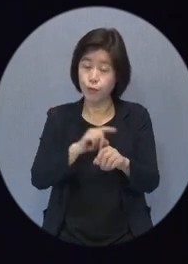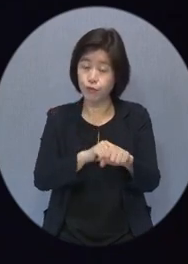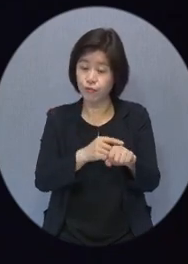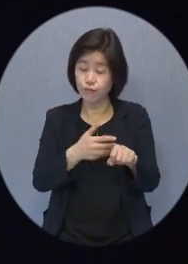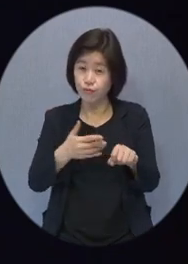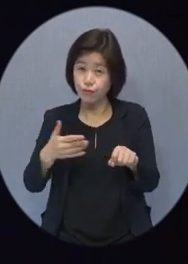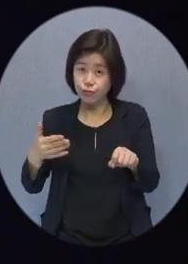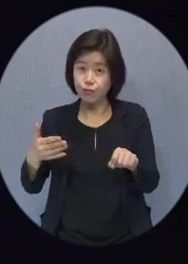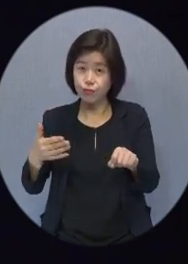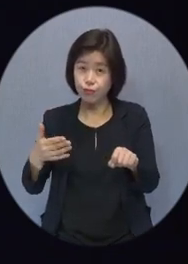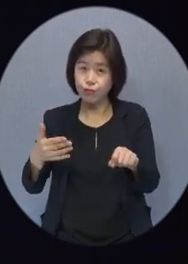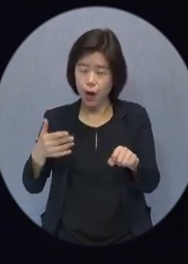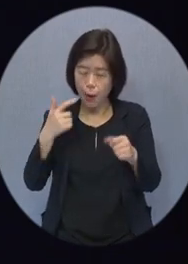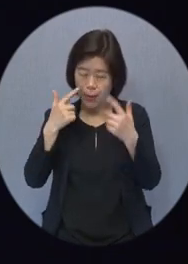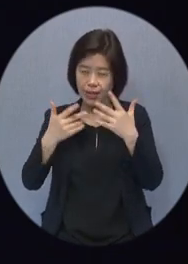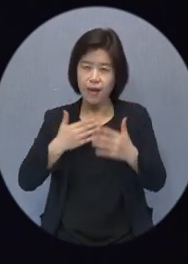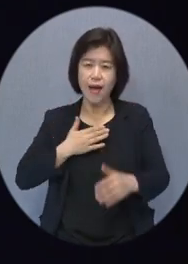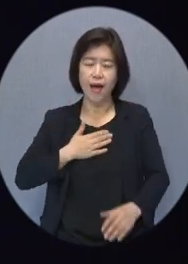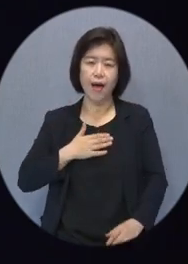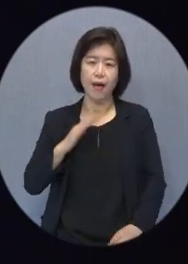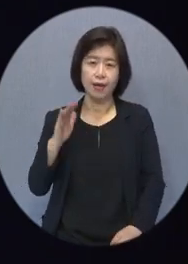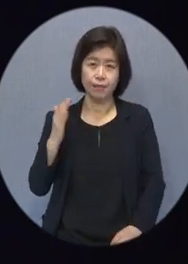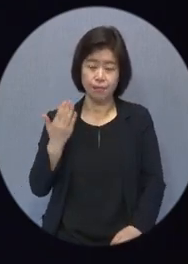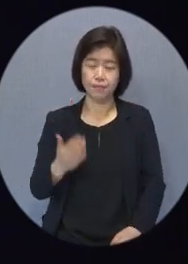것이 명료하였다.